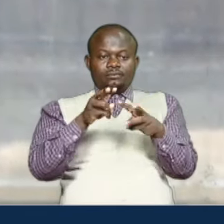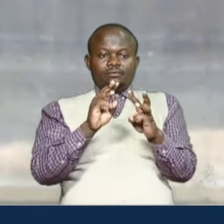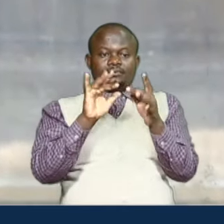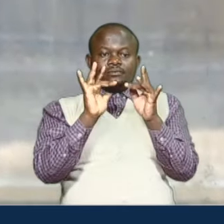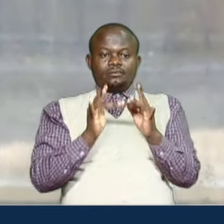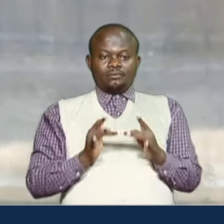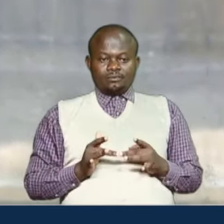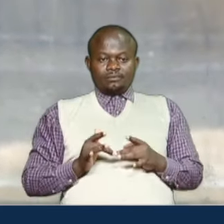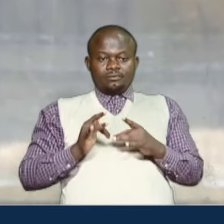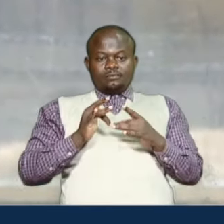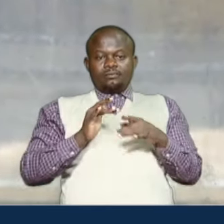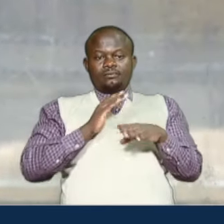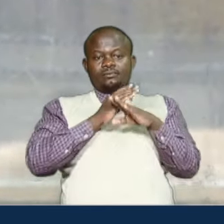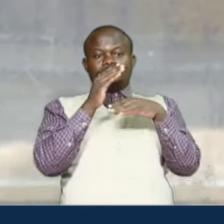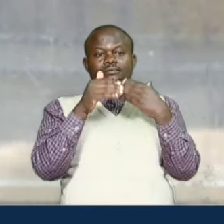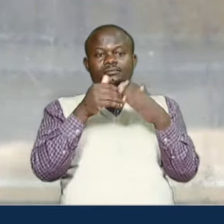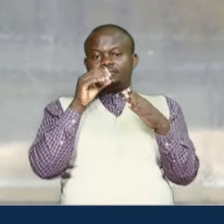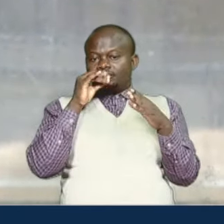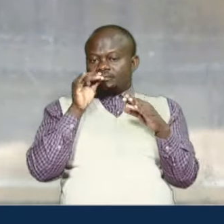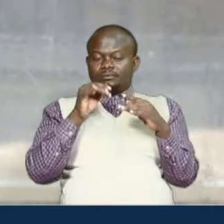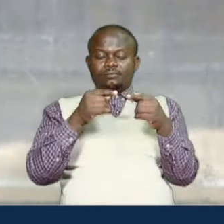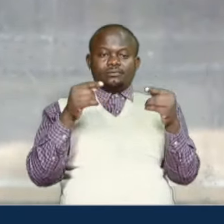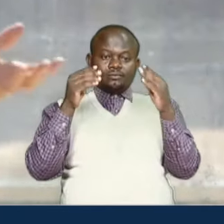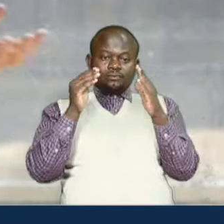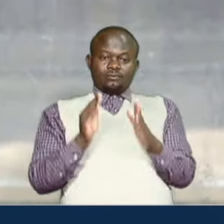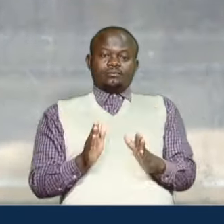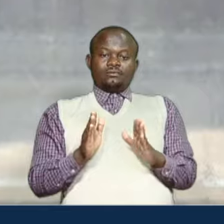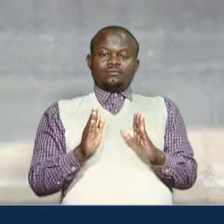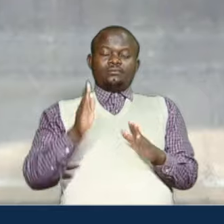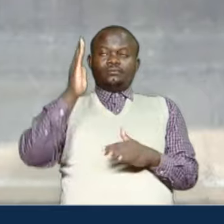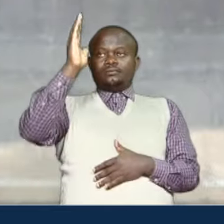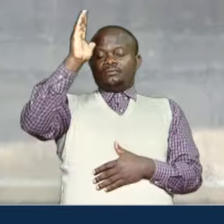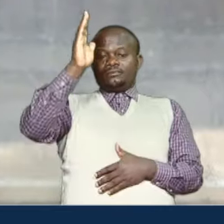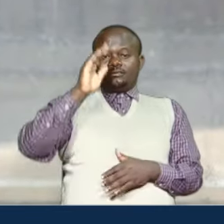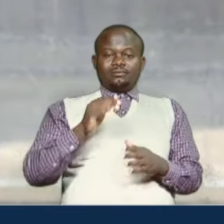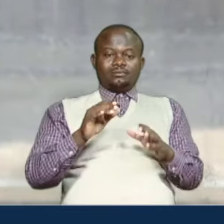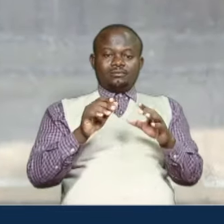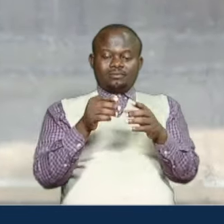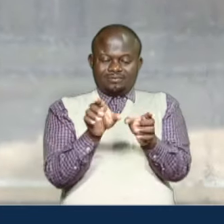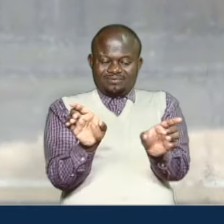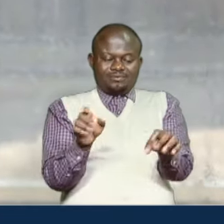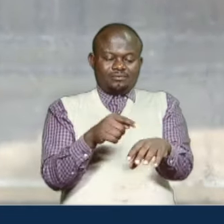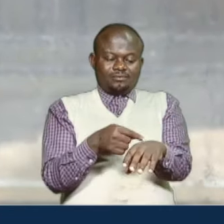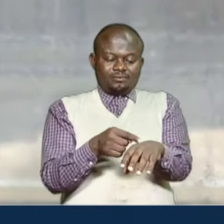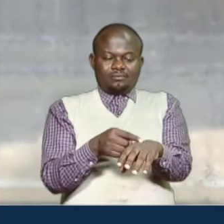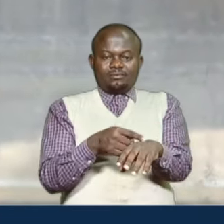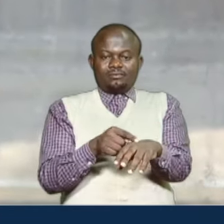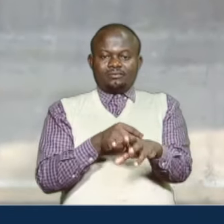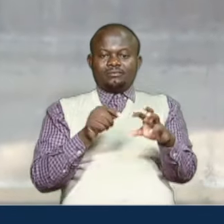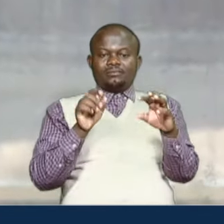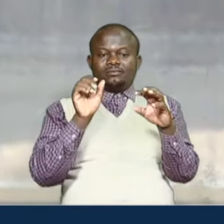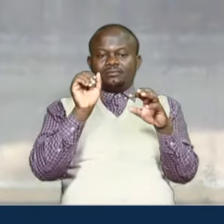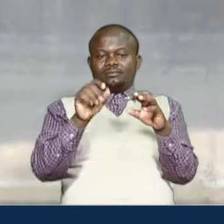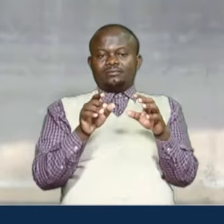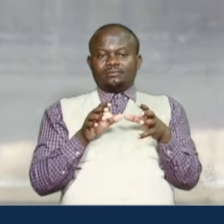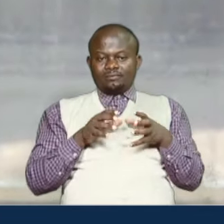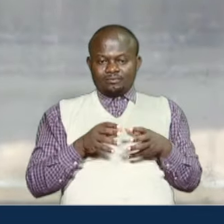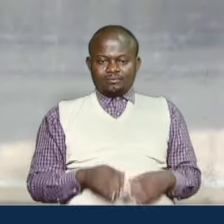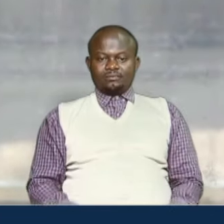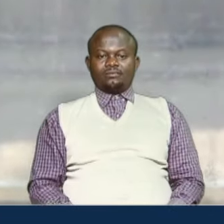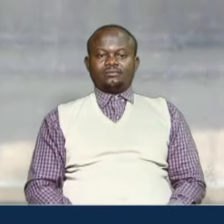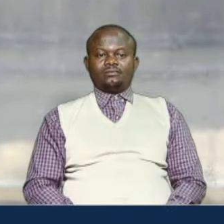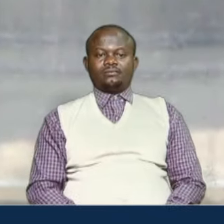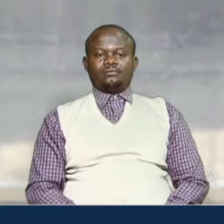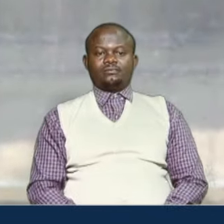murandasi kurwanya imvugo z'urwango mbwirwaruhame z'ivangura ruhu imvugo zikongeza ironda ko discours